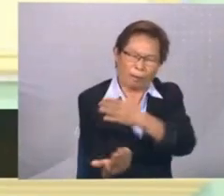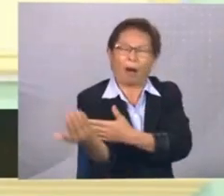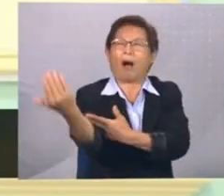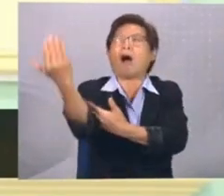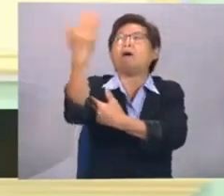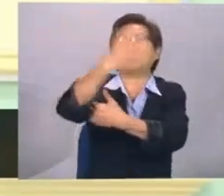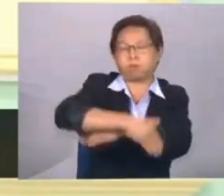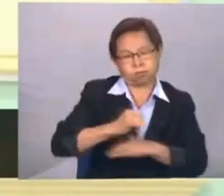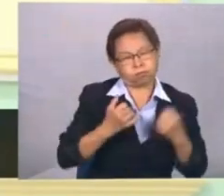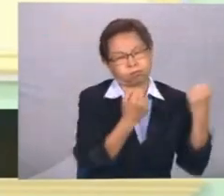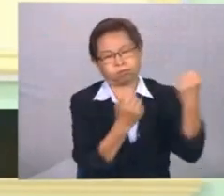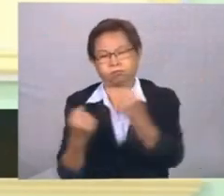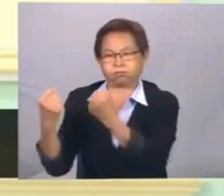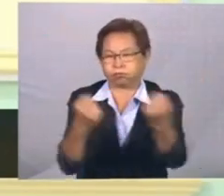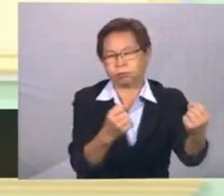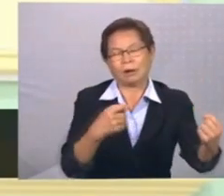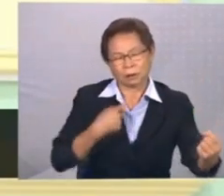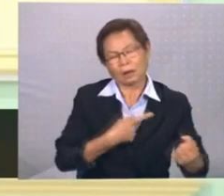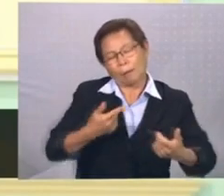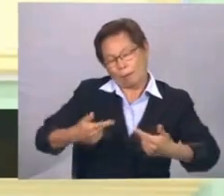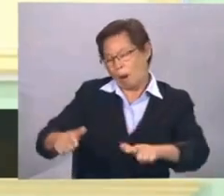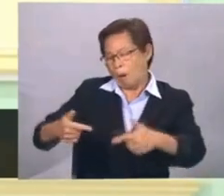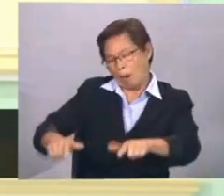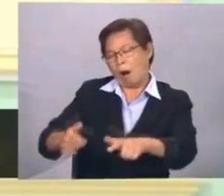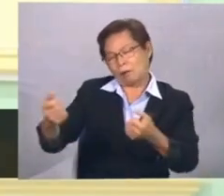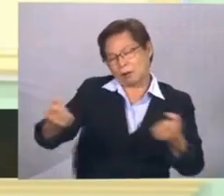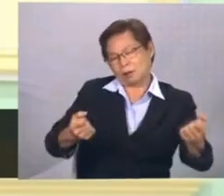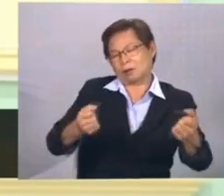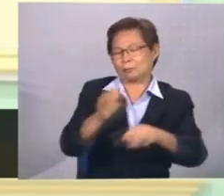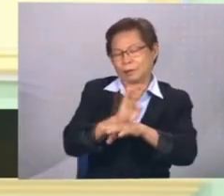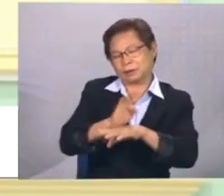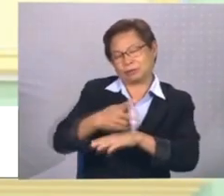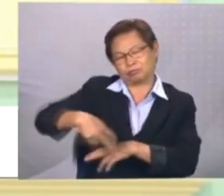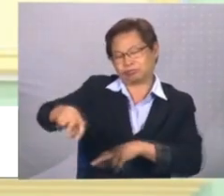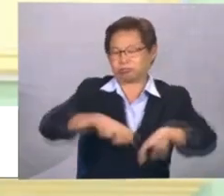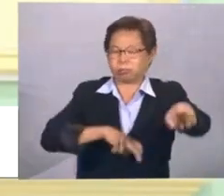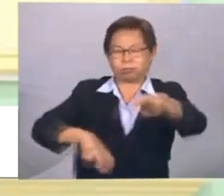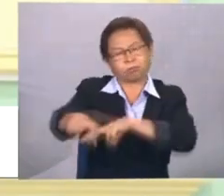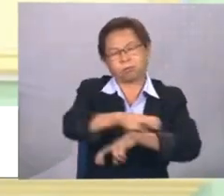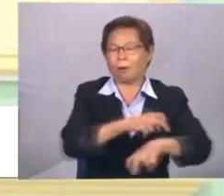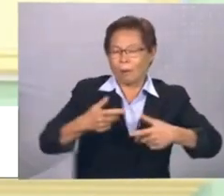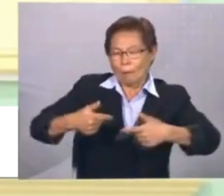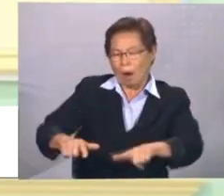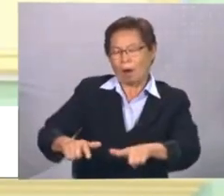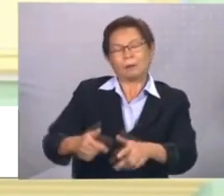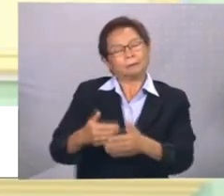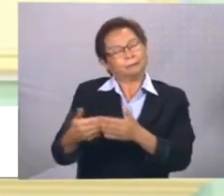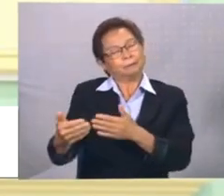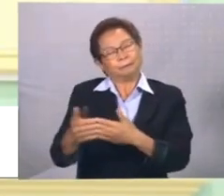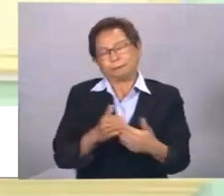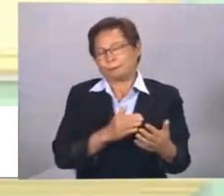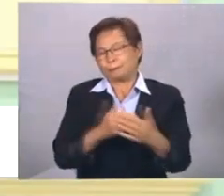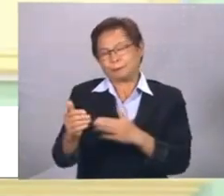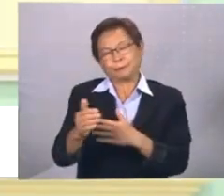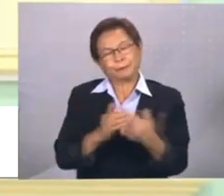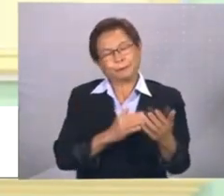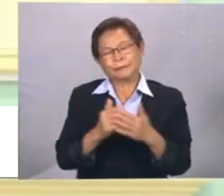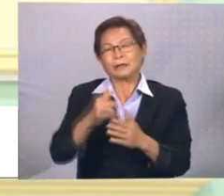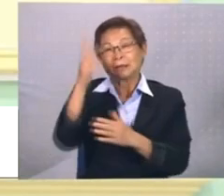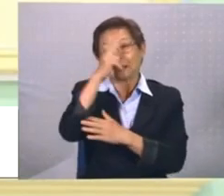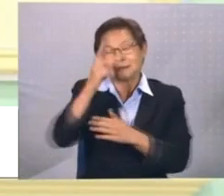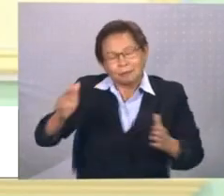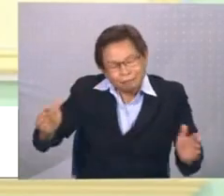hingga ke malam Ayo kita memang membenarkan kendaraan tersebut beroperasi walau bagaimanapun kerajaan